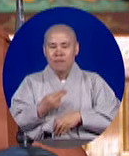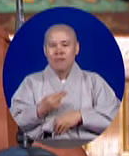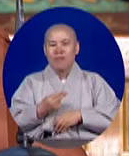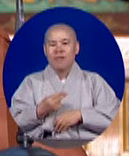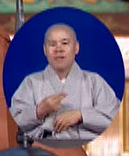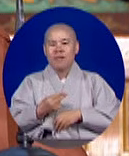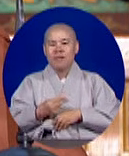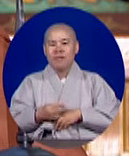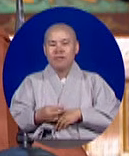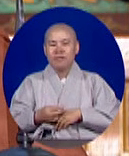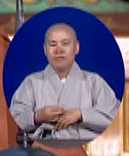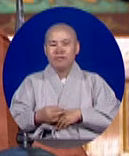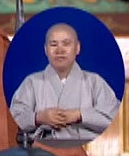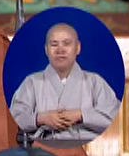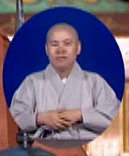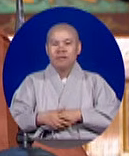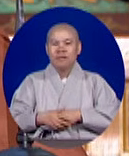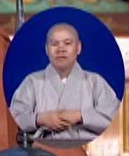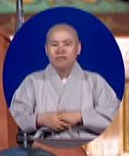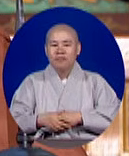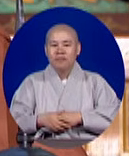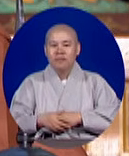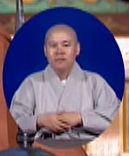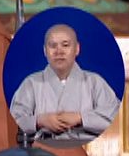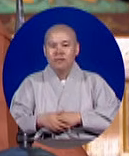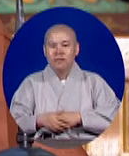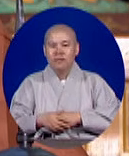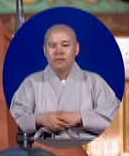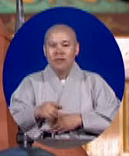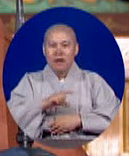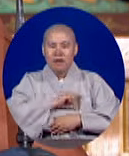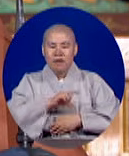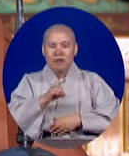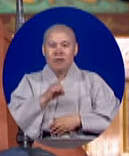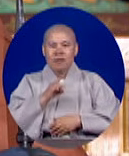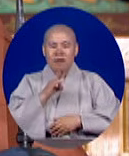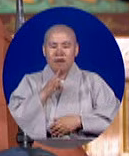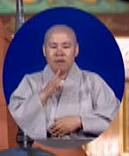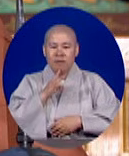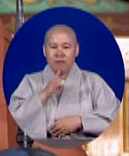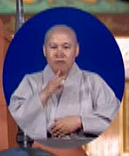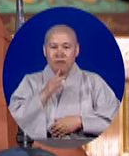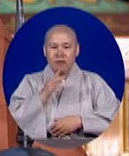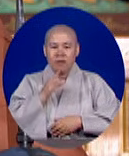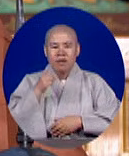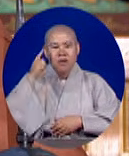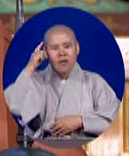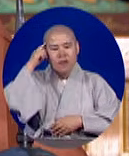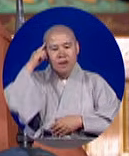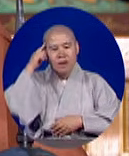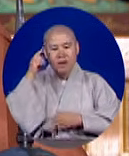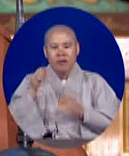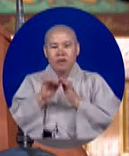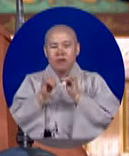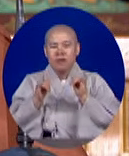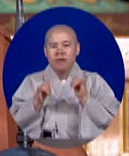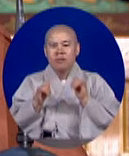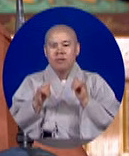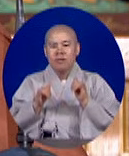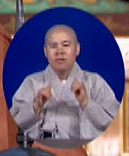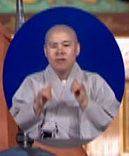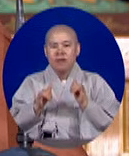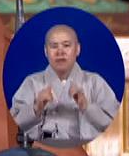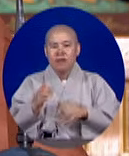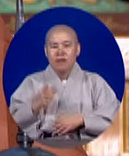이제 괴창명자자는 이름에만 자꾸 집착하는 이들은 불견